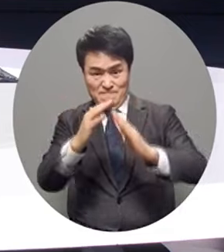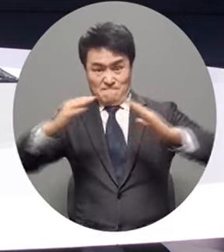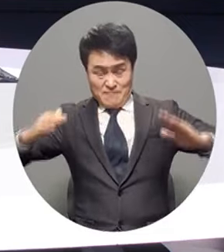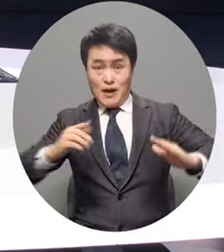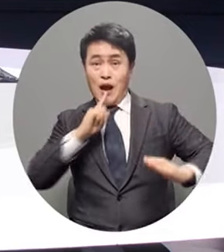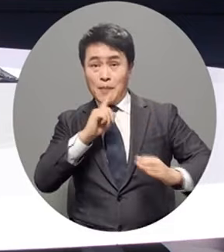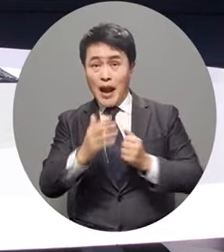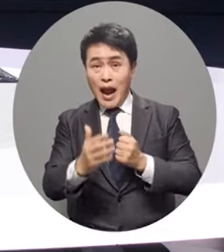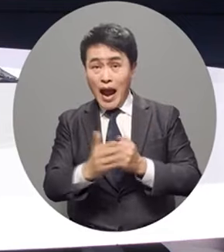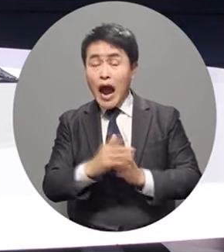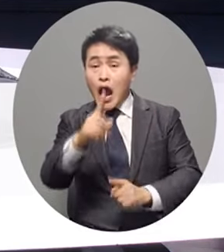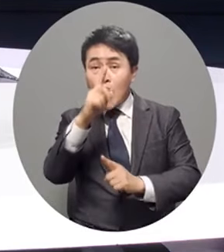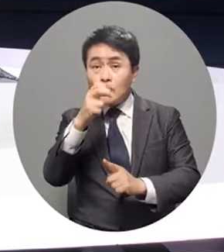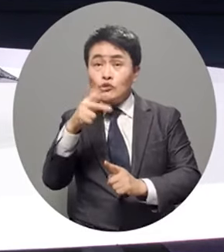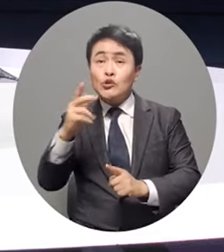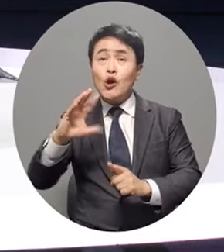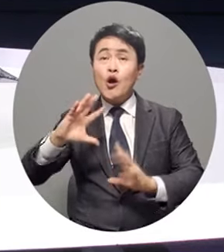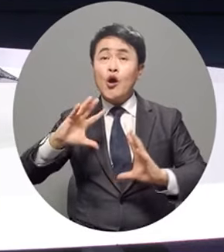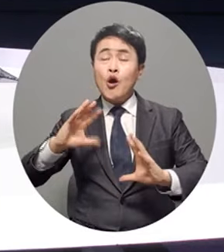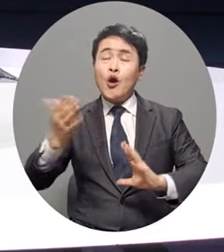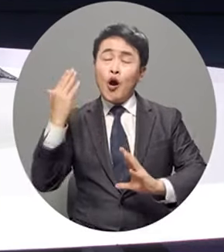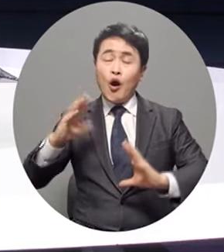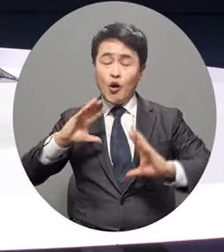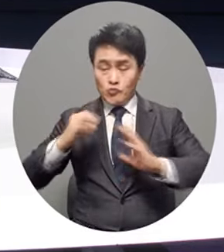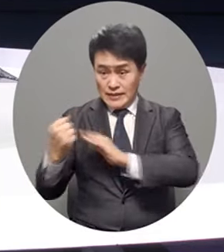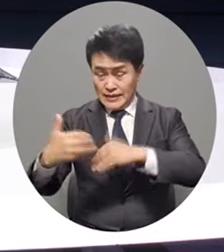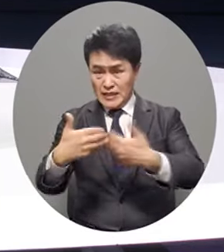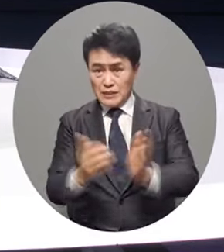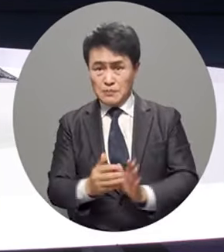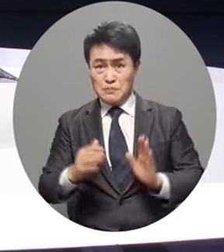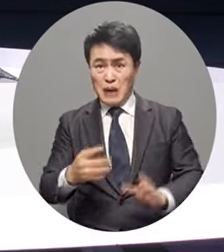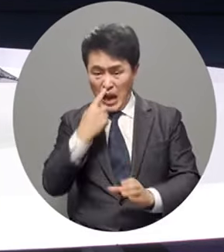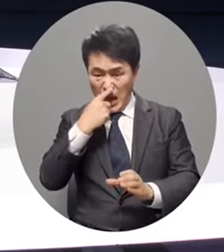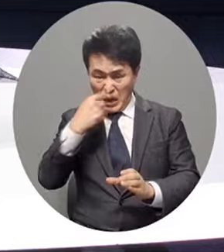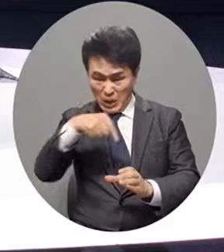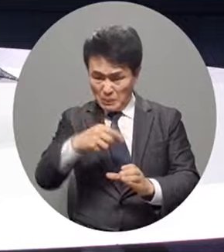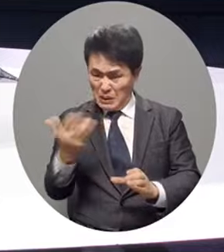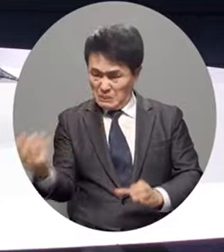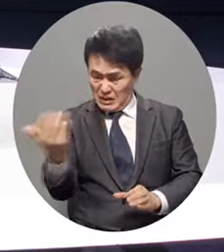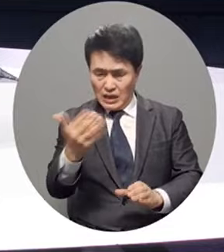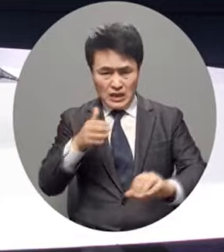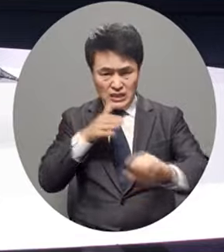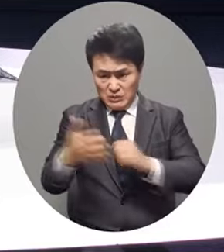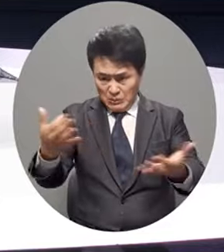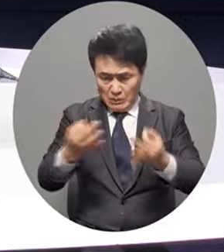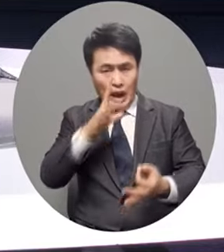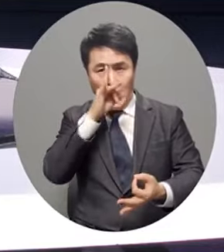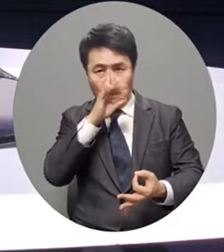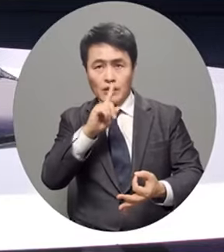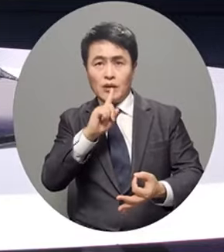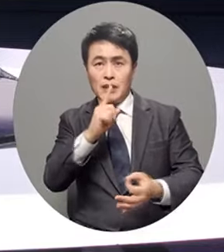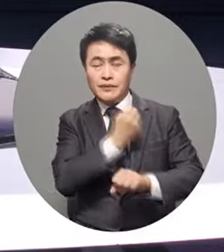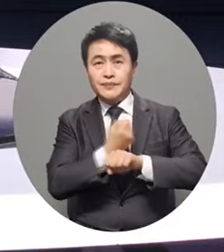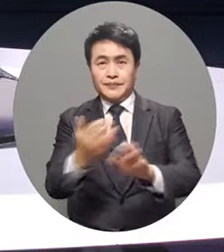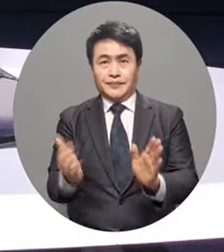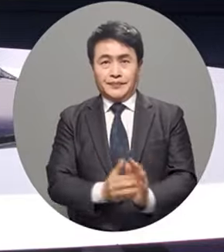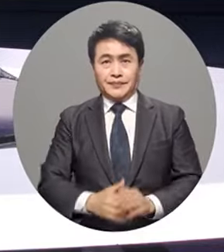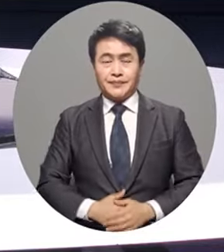반면 이준석 전 국민의힘 대표는 떳다방 같은 이미지로 비춰선 안 된다고 강조했습니다. 김정우